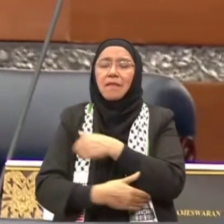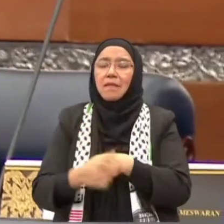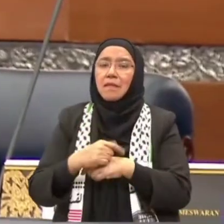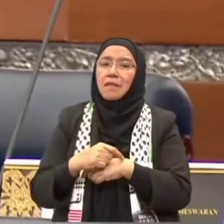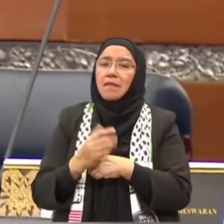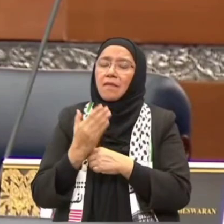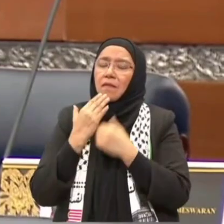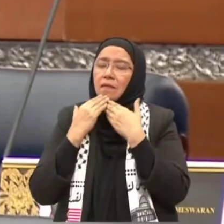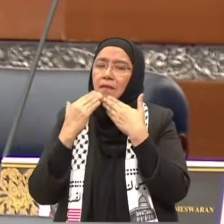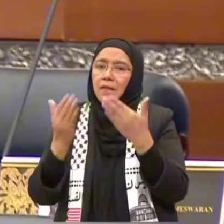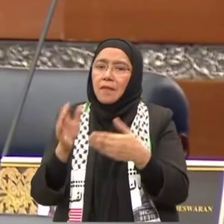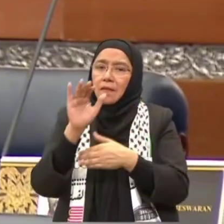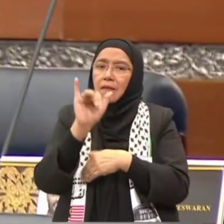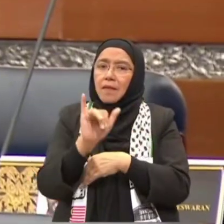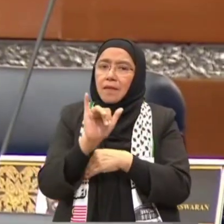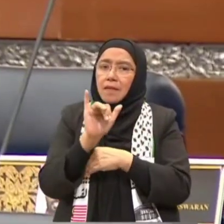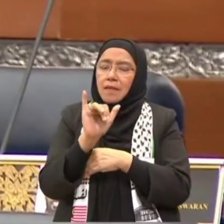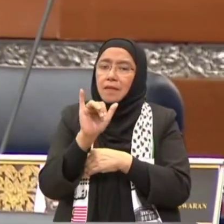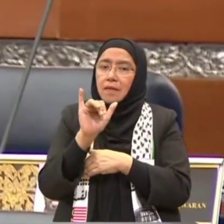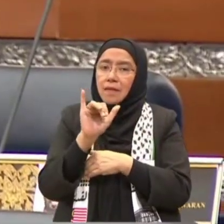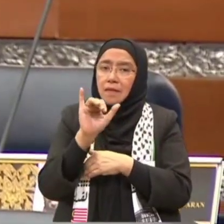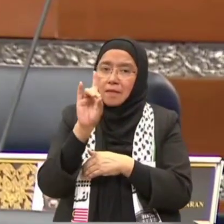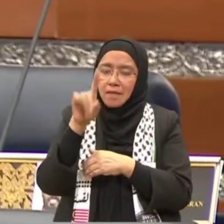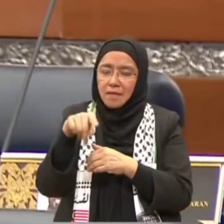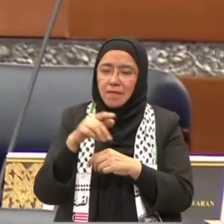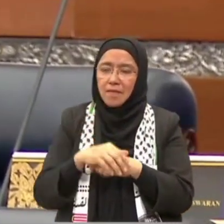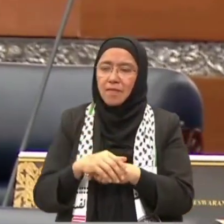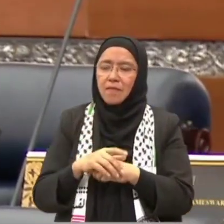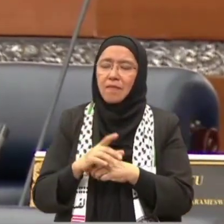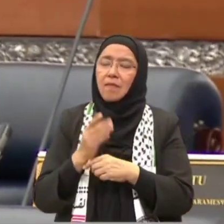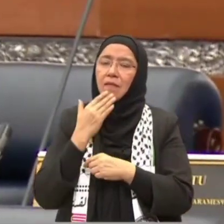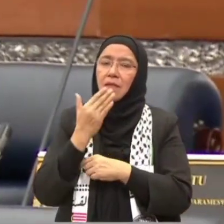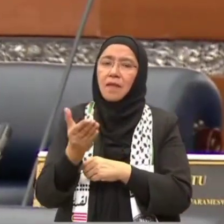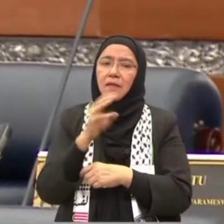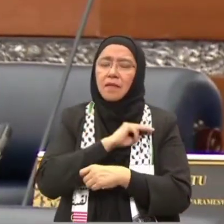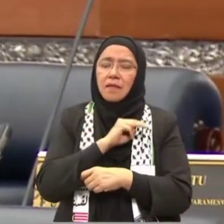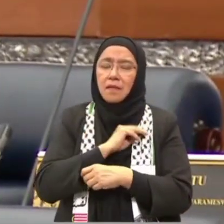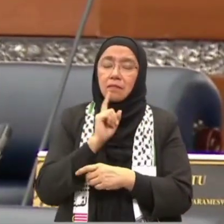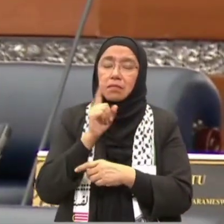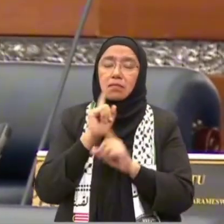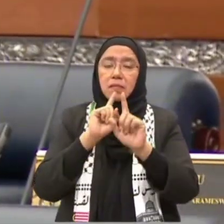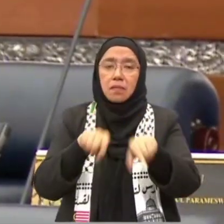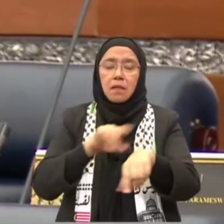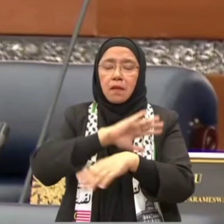jawapan daripada Menteri yang amat menyeluruh ya.